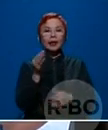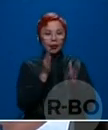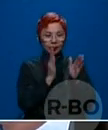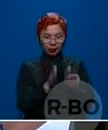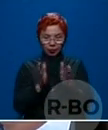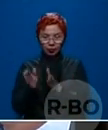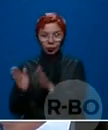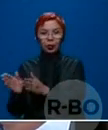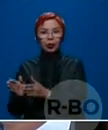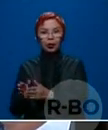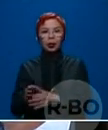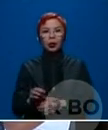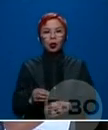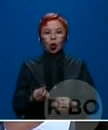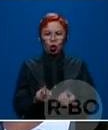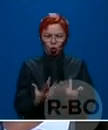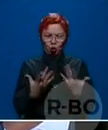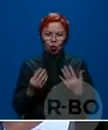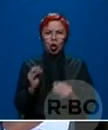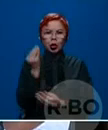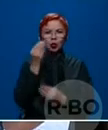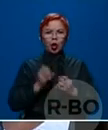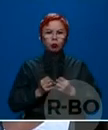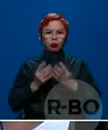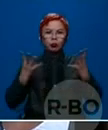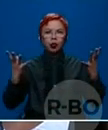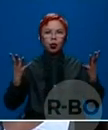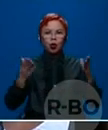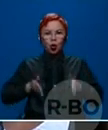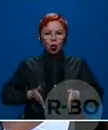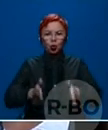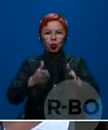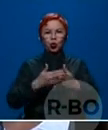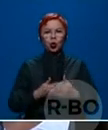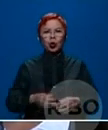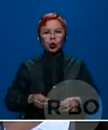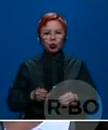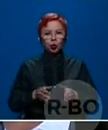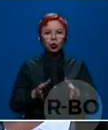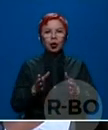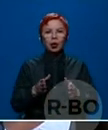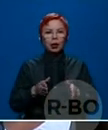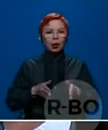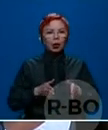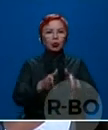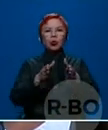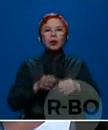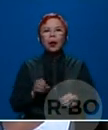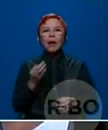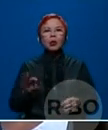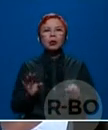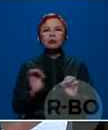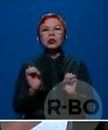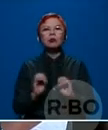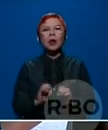masyarakat Jakarta sudah tumbuh berkembang rute transportasi kita sudah beberapa dekade ini tak mengalami perubahan karena